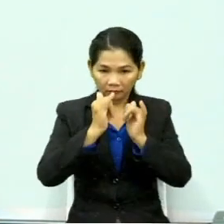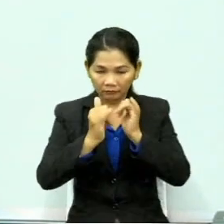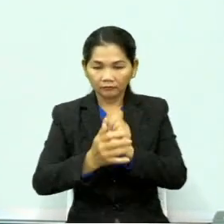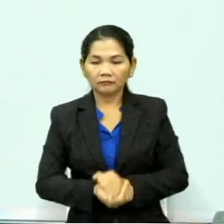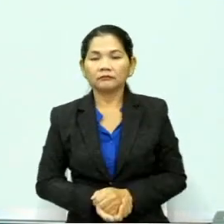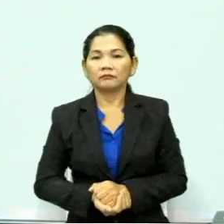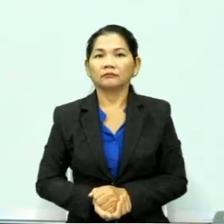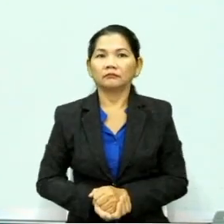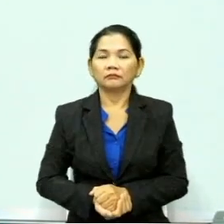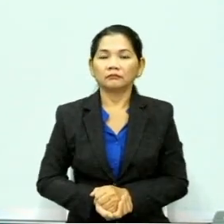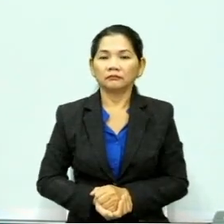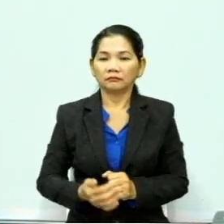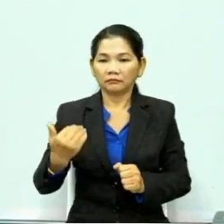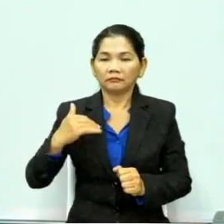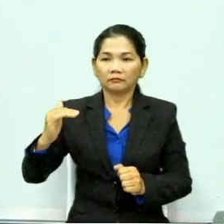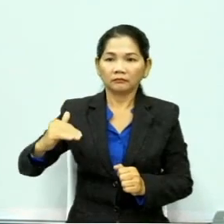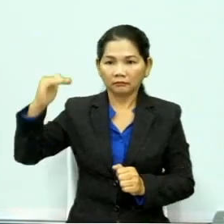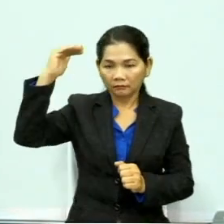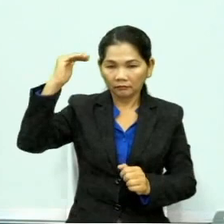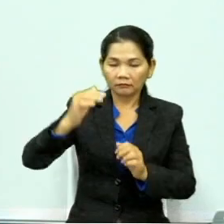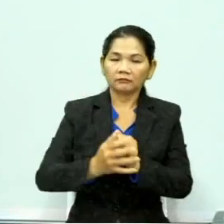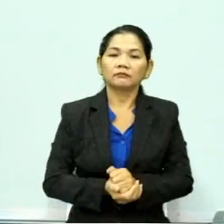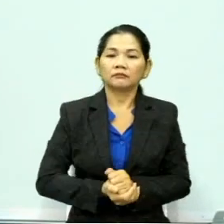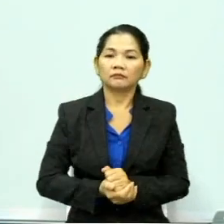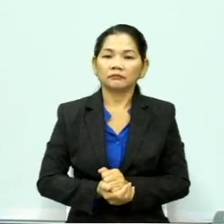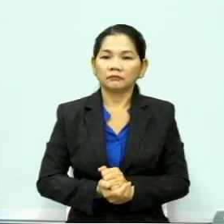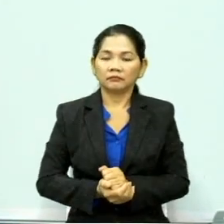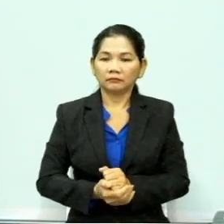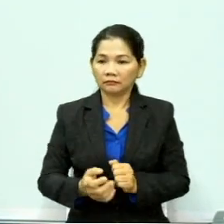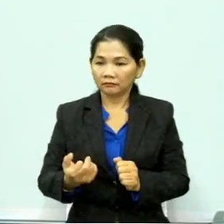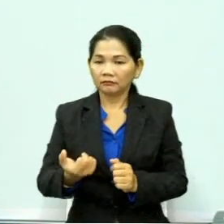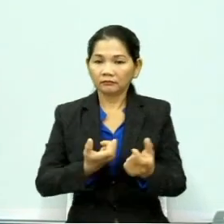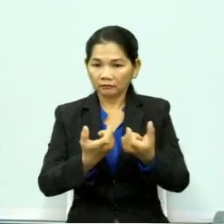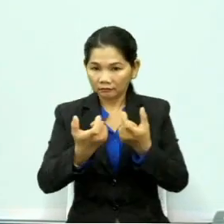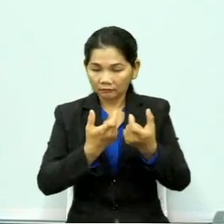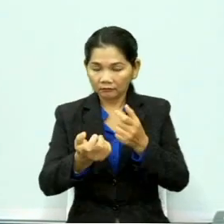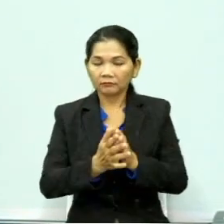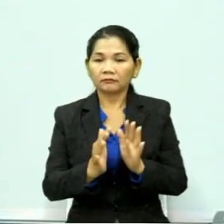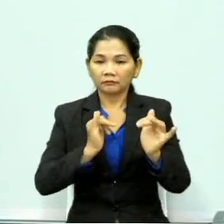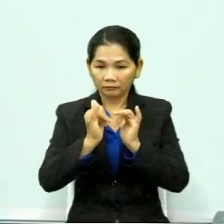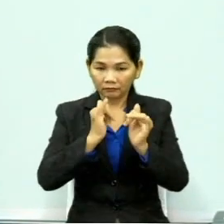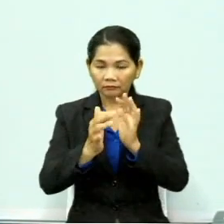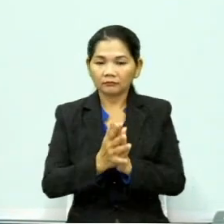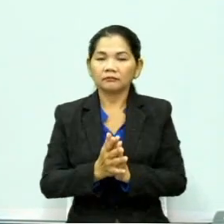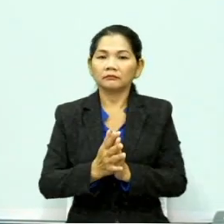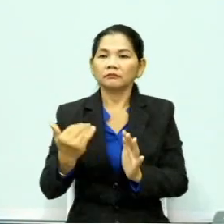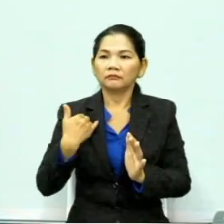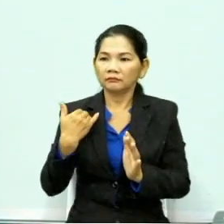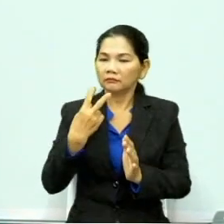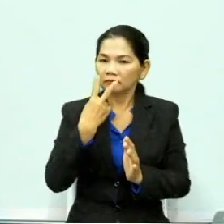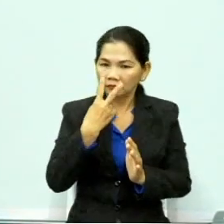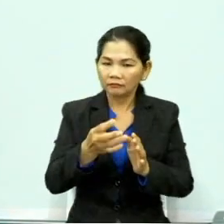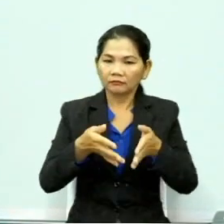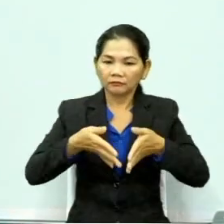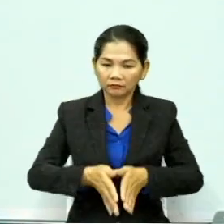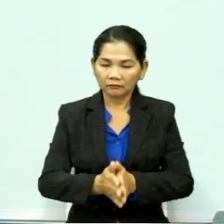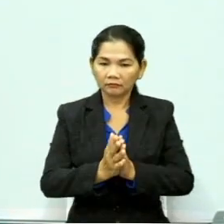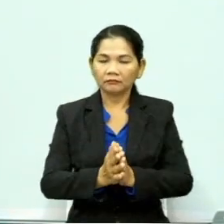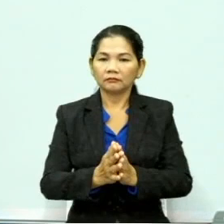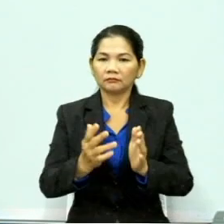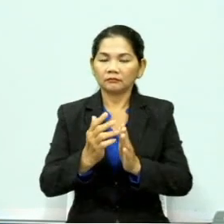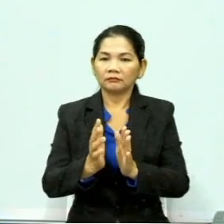chà hay cho con miên bong pha ôn chỉ đôn mùi tế chà miên đai nè con á chà hay miên bong pha ôn chỉ tuột